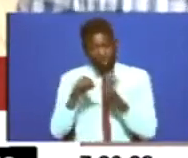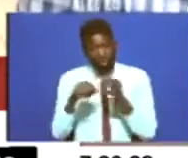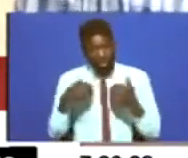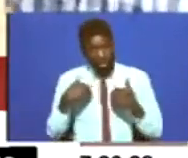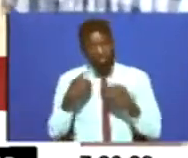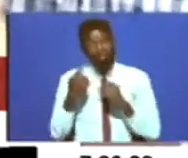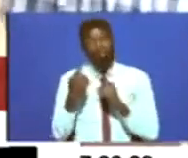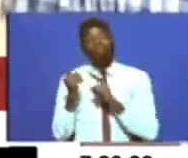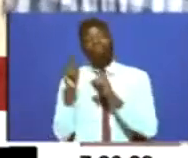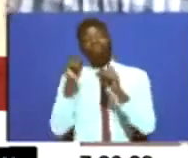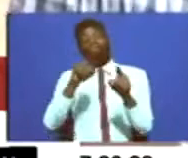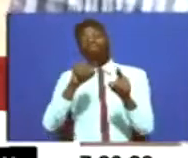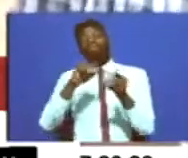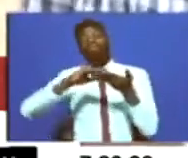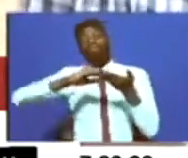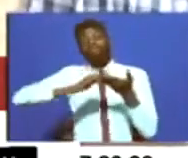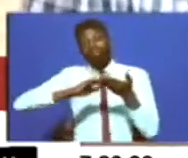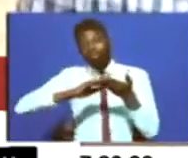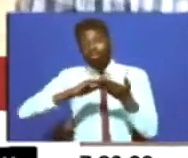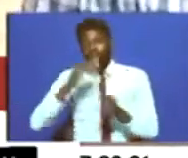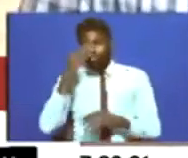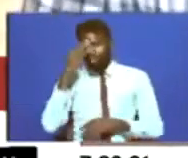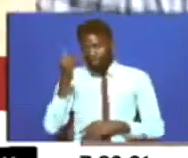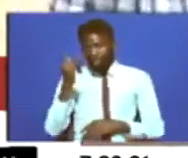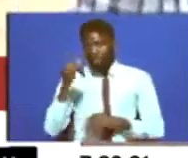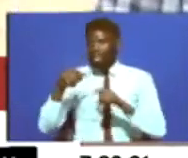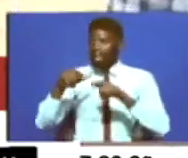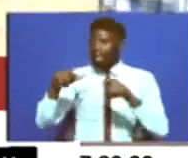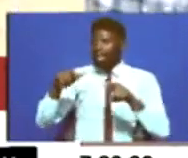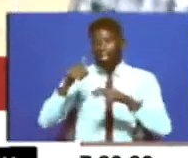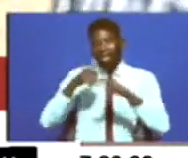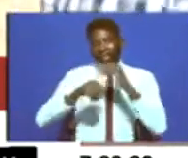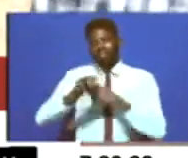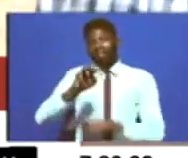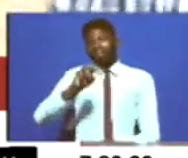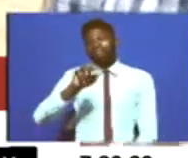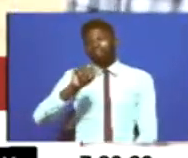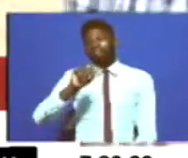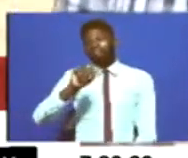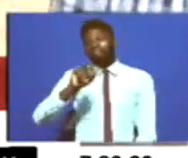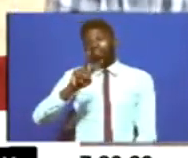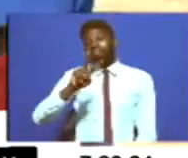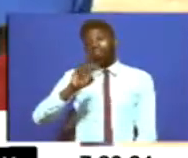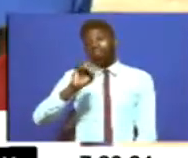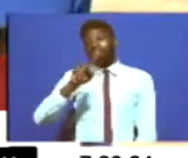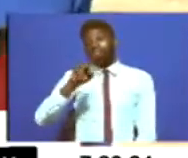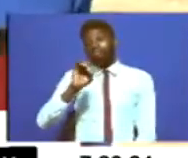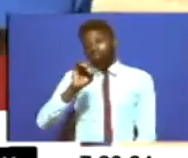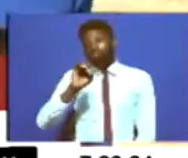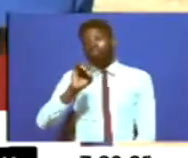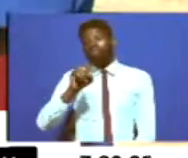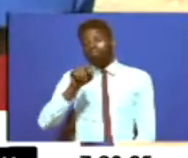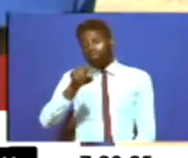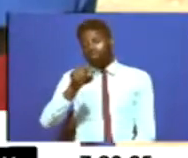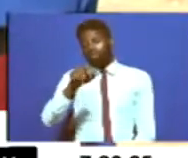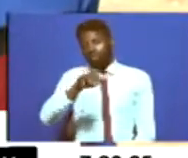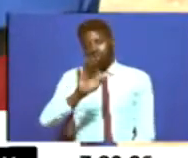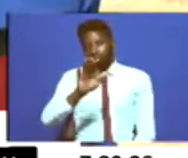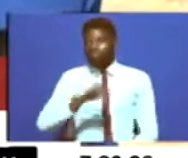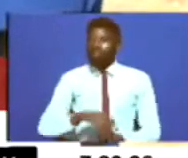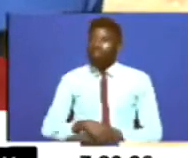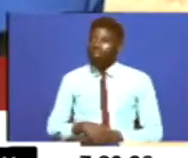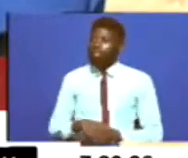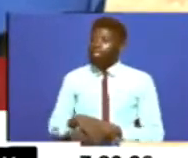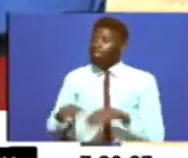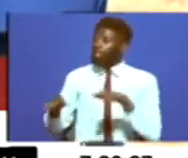or because the land is actually in Mavoko County. That is where the property is. Naibu kamishna wa kaunti eneo